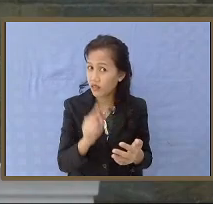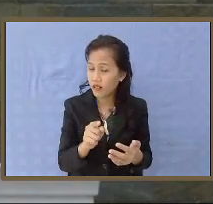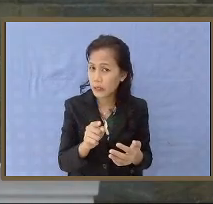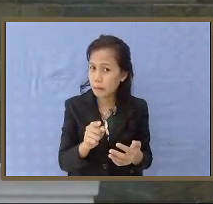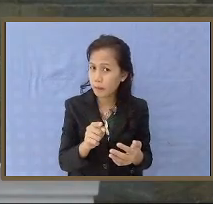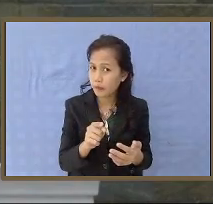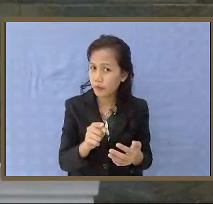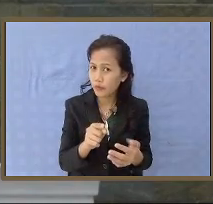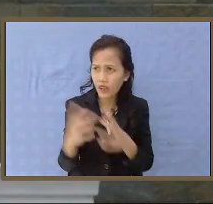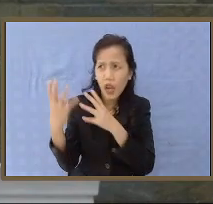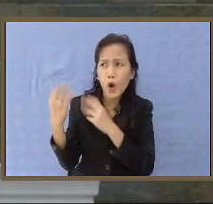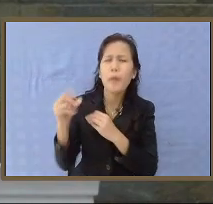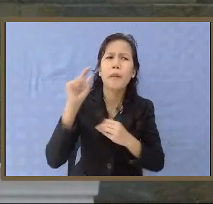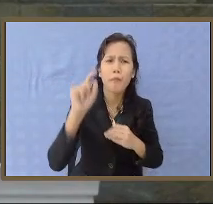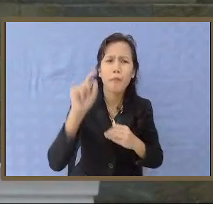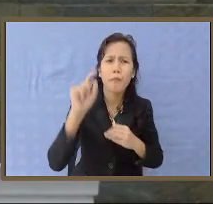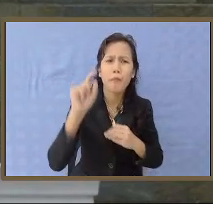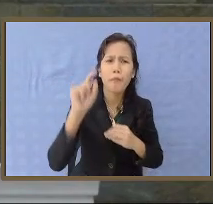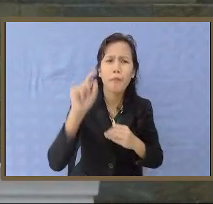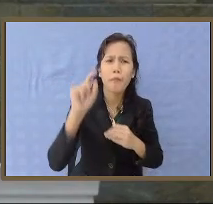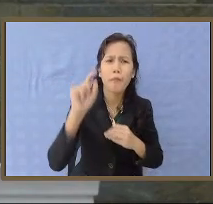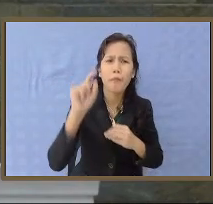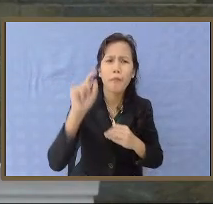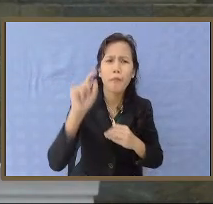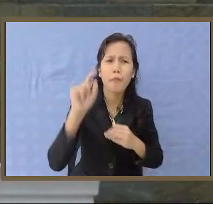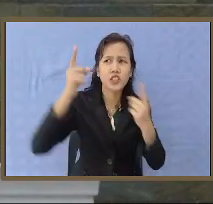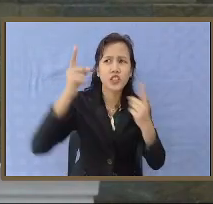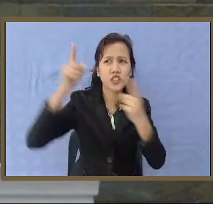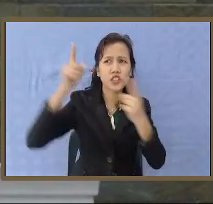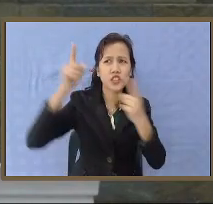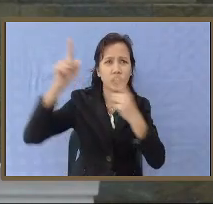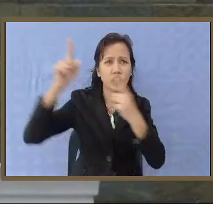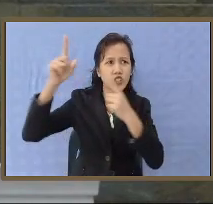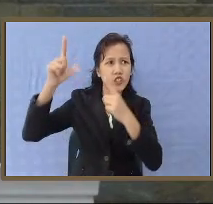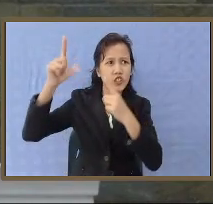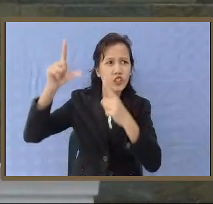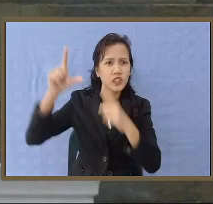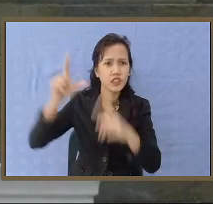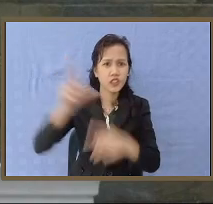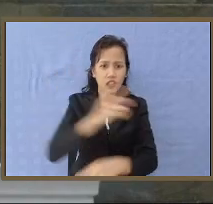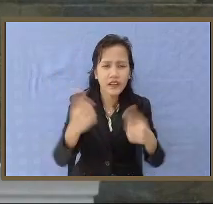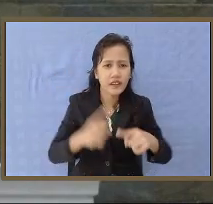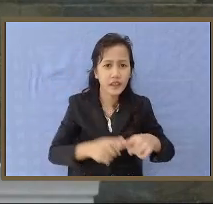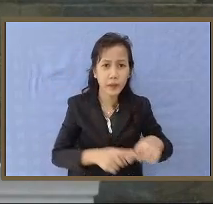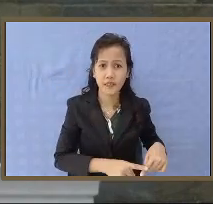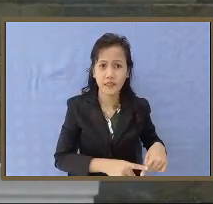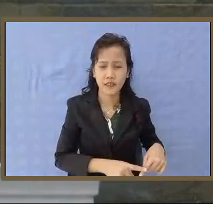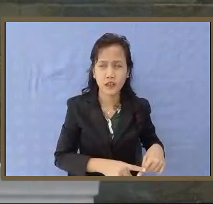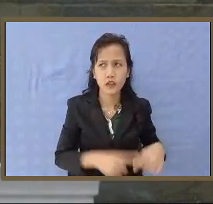ay nasa Panginoon. Okay? Now, listen. Saan yan? Saan nakasalala yung joy?